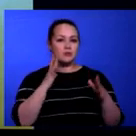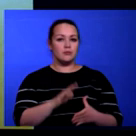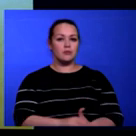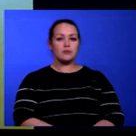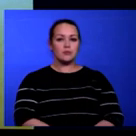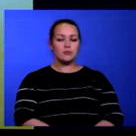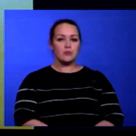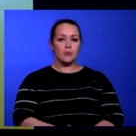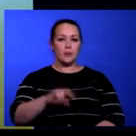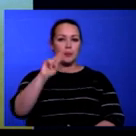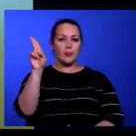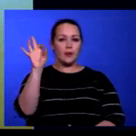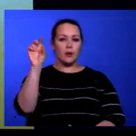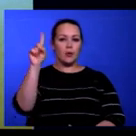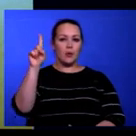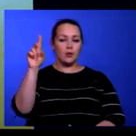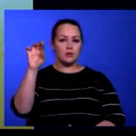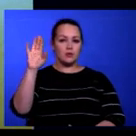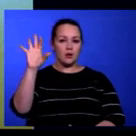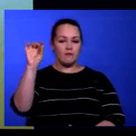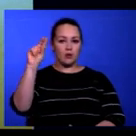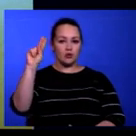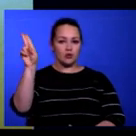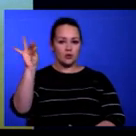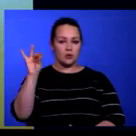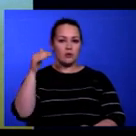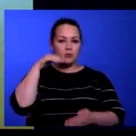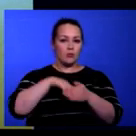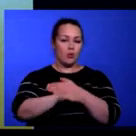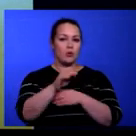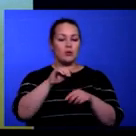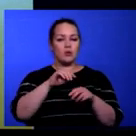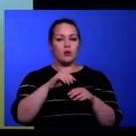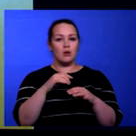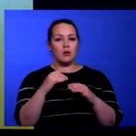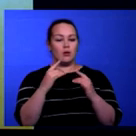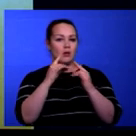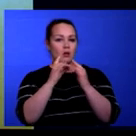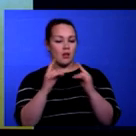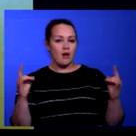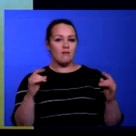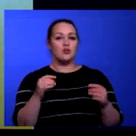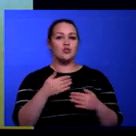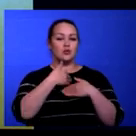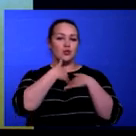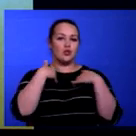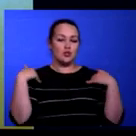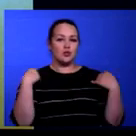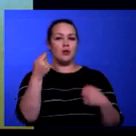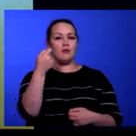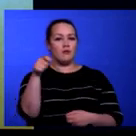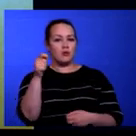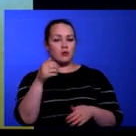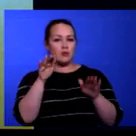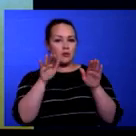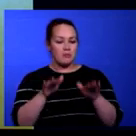козявочки под лавочки букашки под кровать не желают воевать никто даже с места не